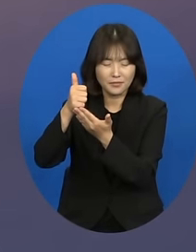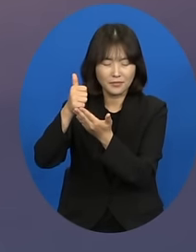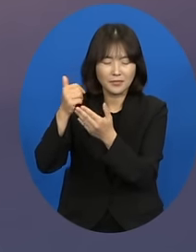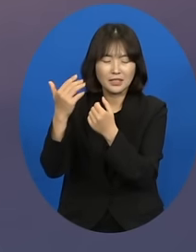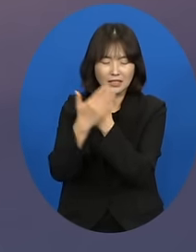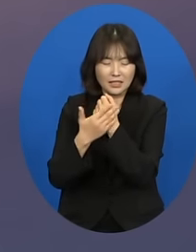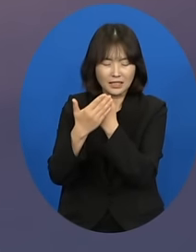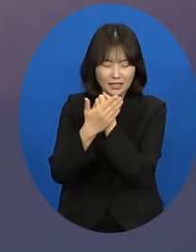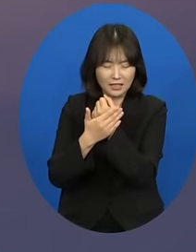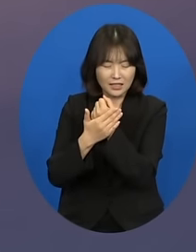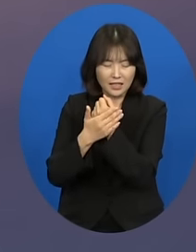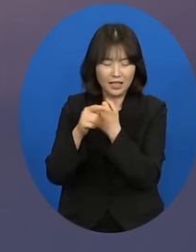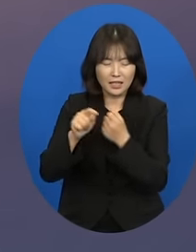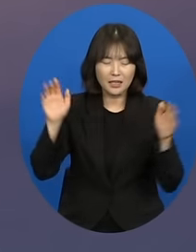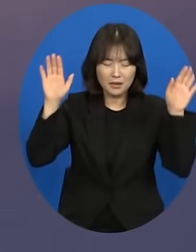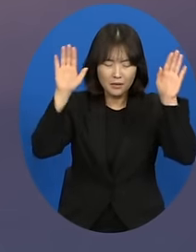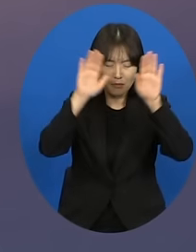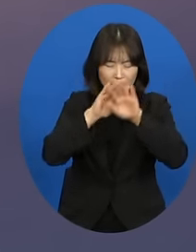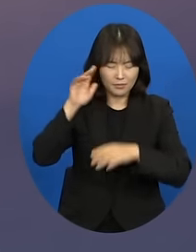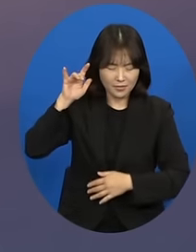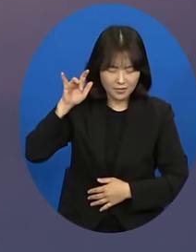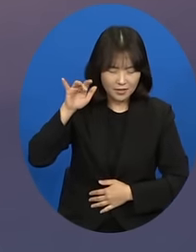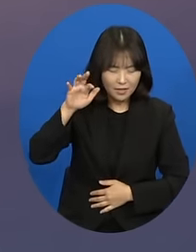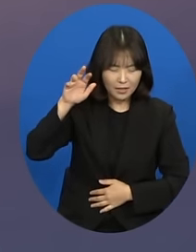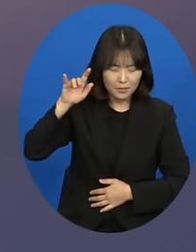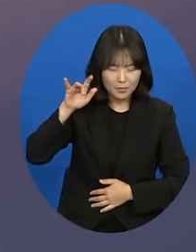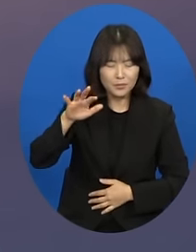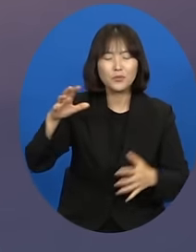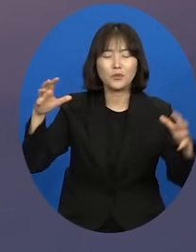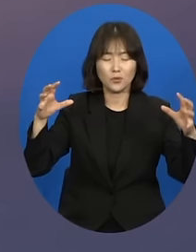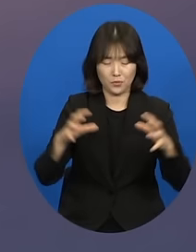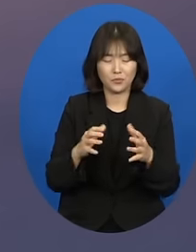은혜를 이 밤에 우리가 사모하고 이곳에 모였습니다. 하나님.